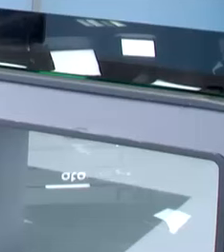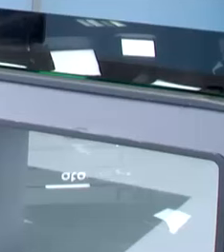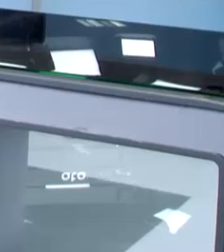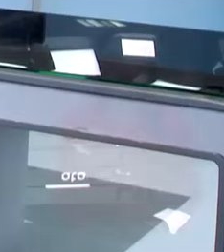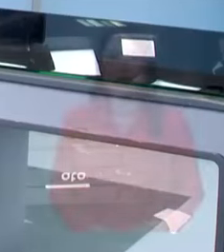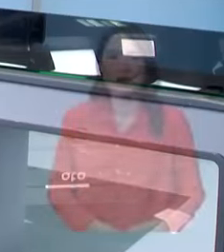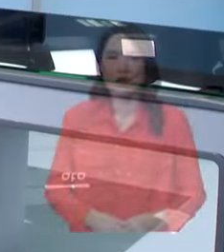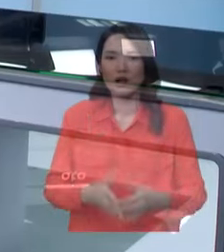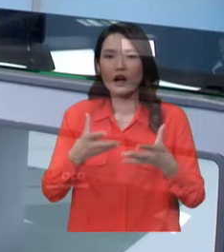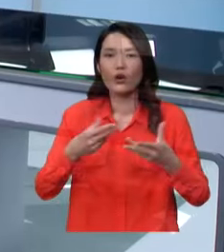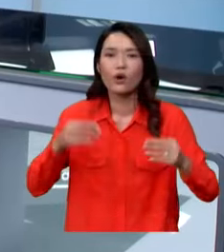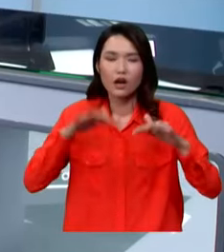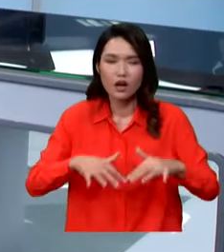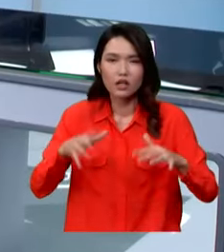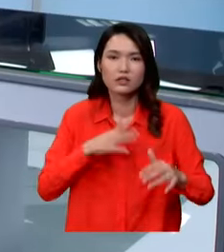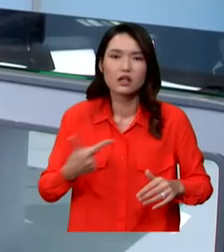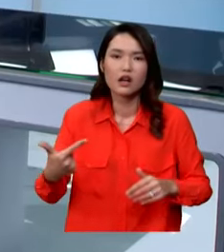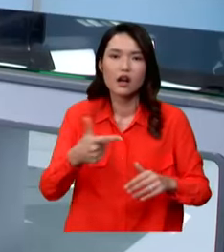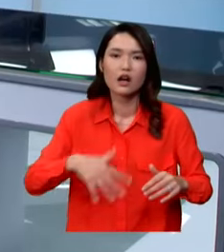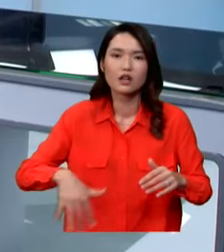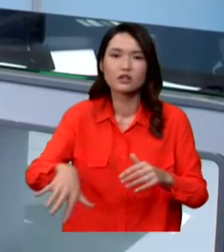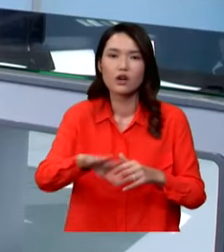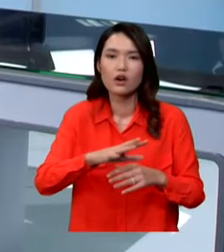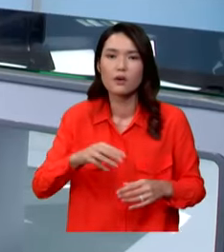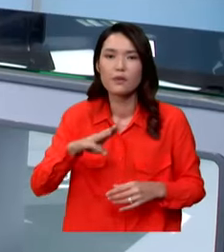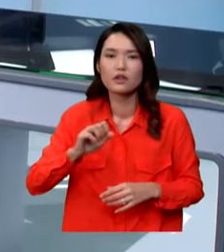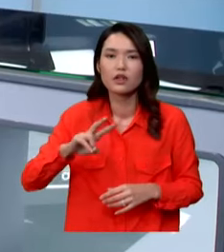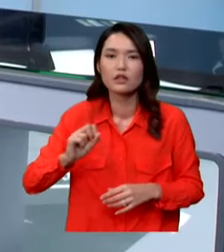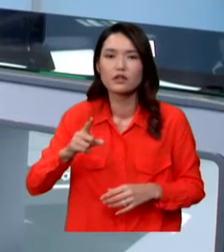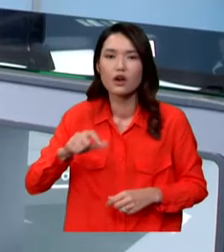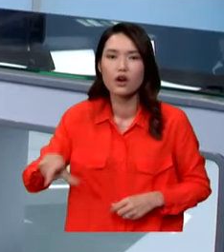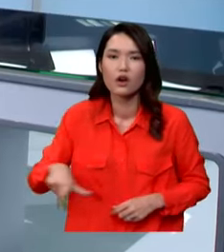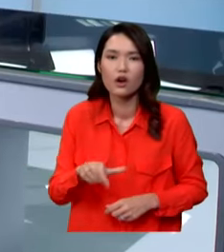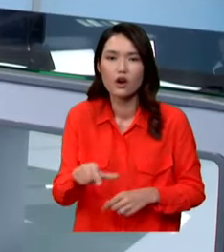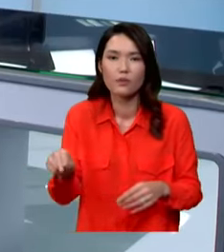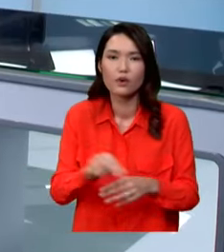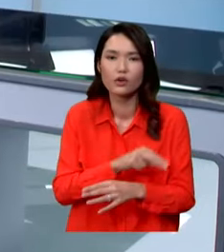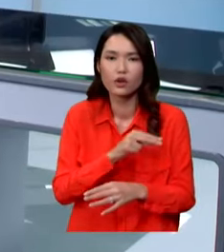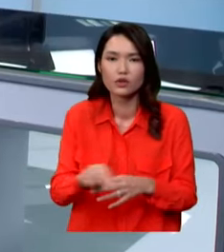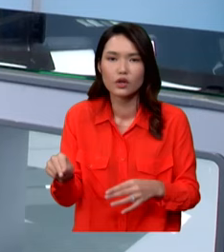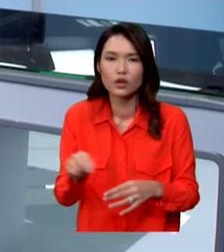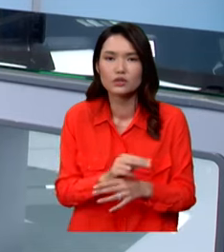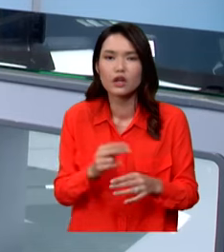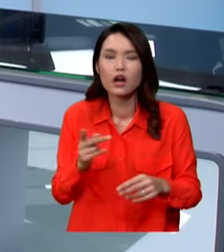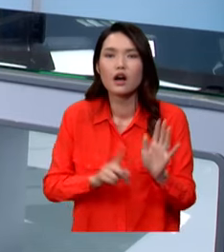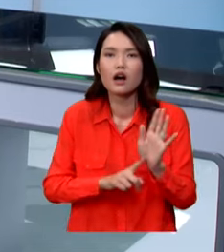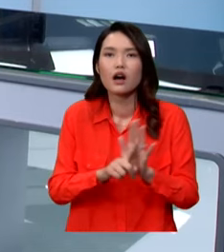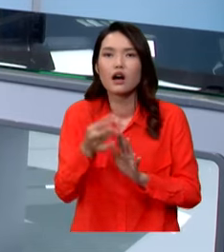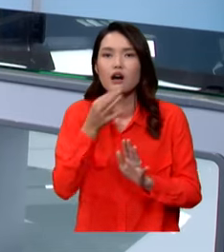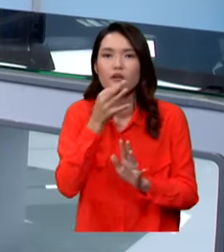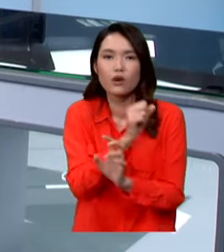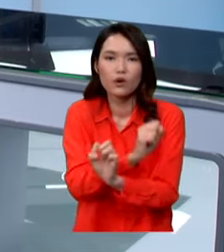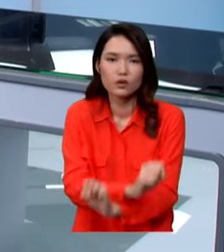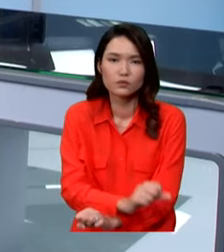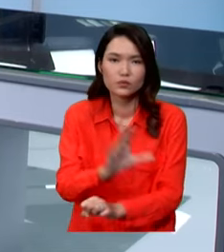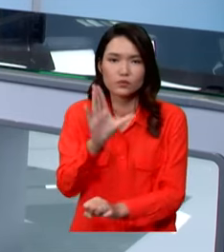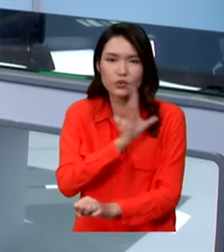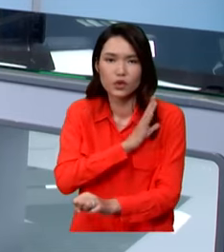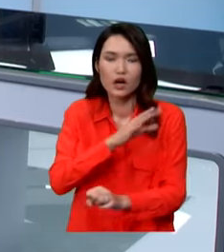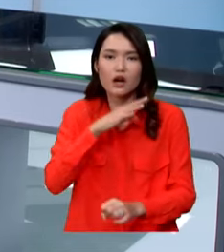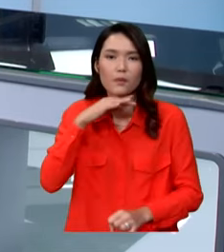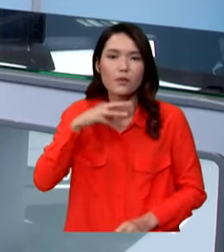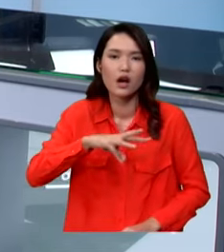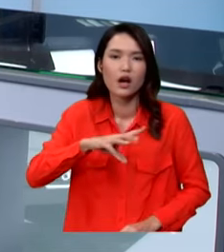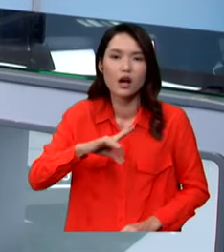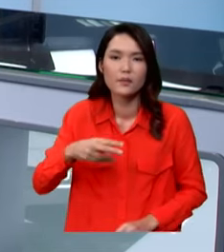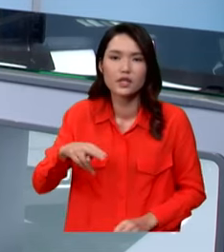Көктемгі тасқын шайған Атырау облысы Талдыкөл ауылына кіретін жолдың жөндеуі басталмай жатып тоқтап қалған. Тұрғындар қазынаның